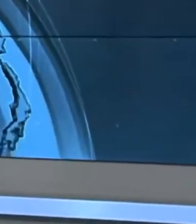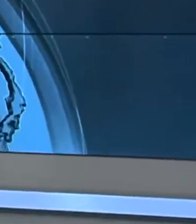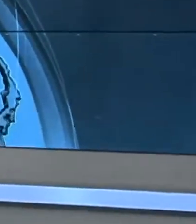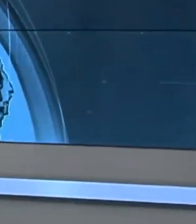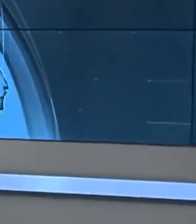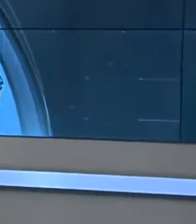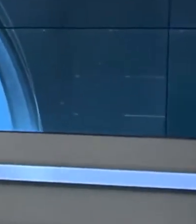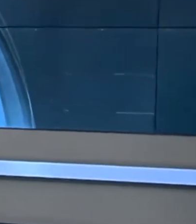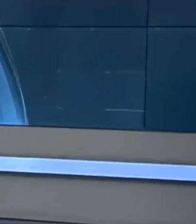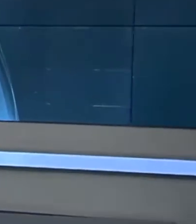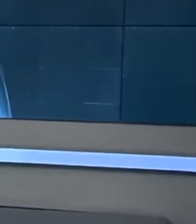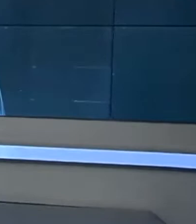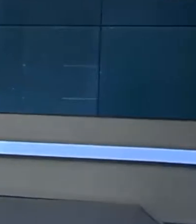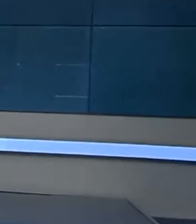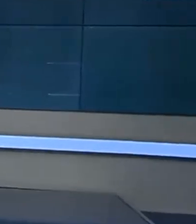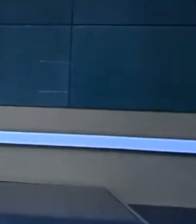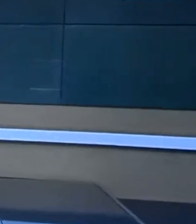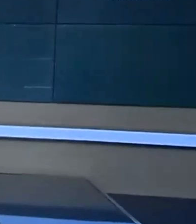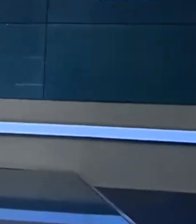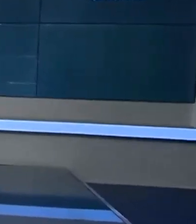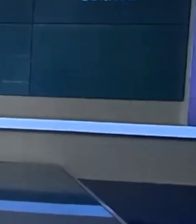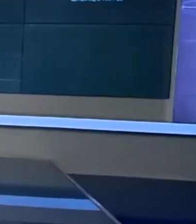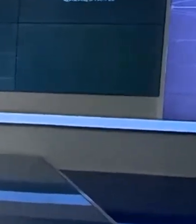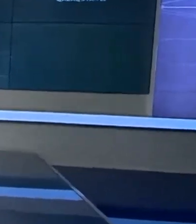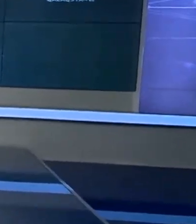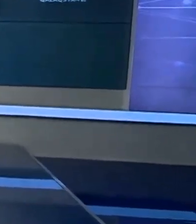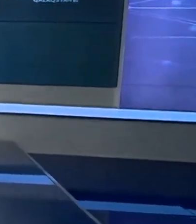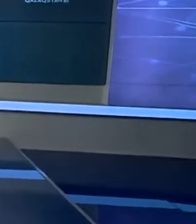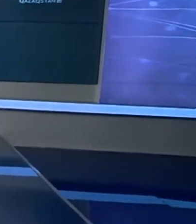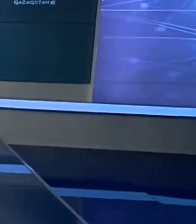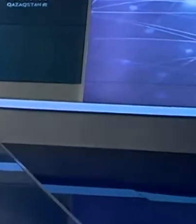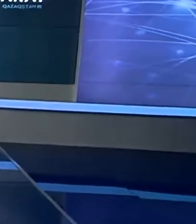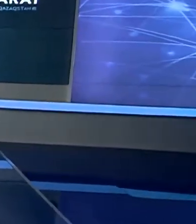Әзірге айтарымыз осы, толық ақпарат алдағы шығарылымдарда жүздескенше.